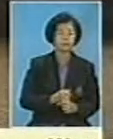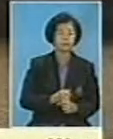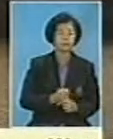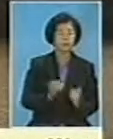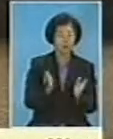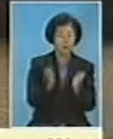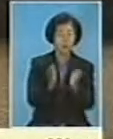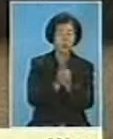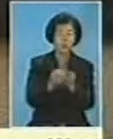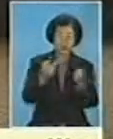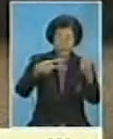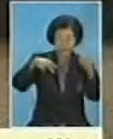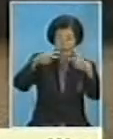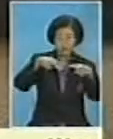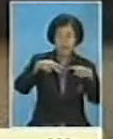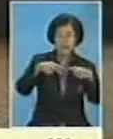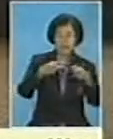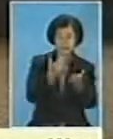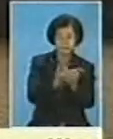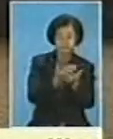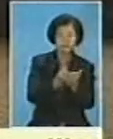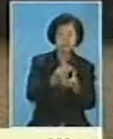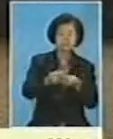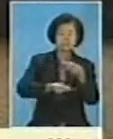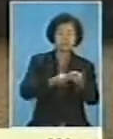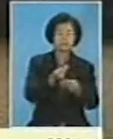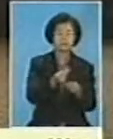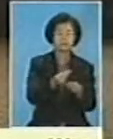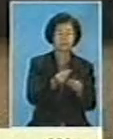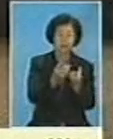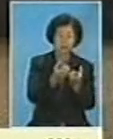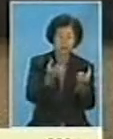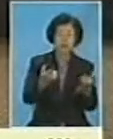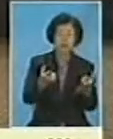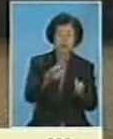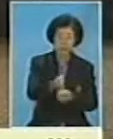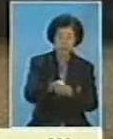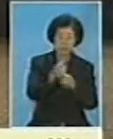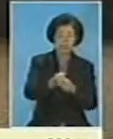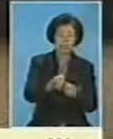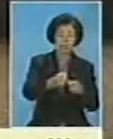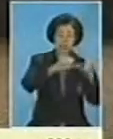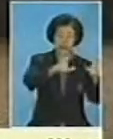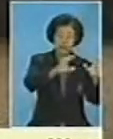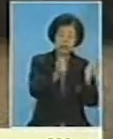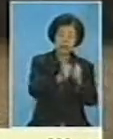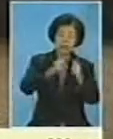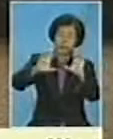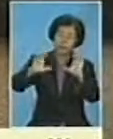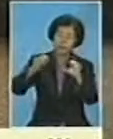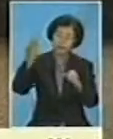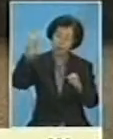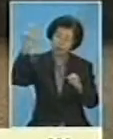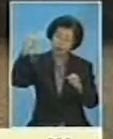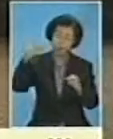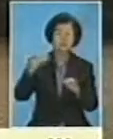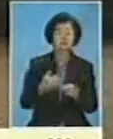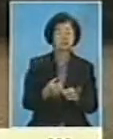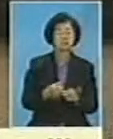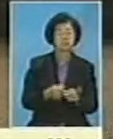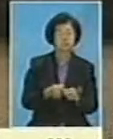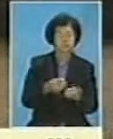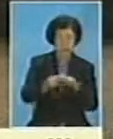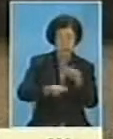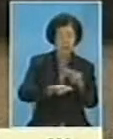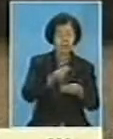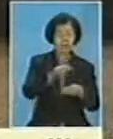ค์รวมทั้งได้พิจารณาถึงราคาขายสินค้าเกษตรแบบ G2G ที่ผ่านมาในอดีตซึ่งในการข